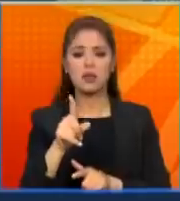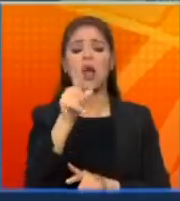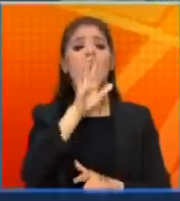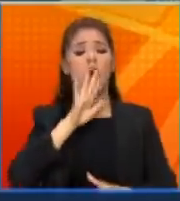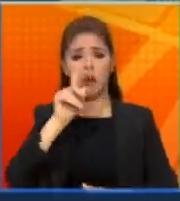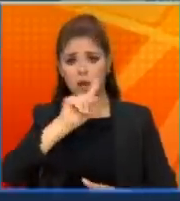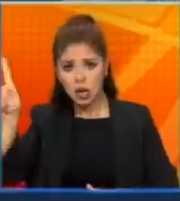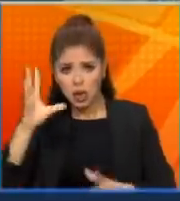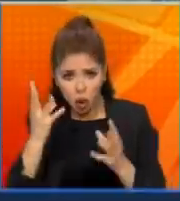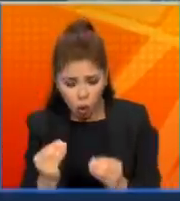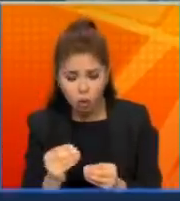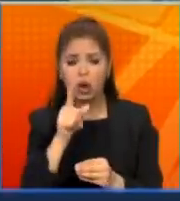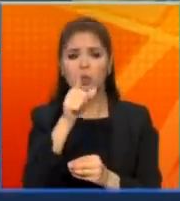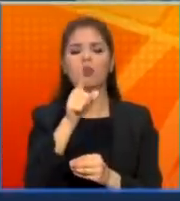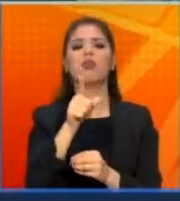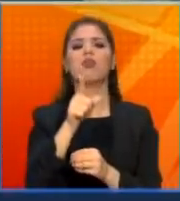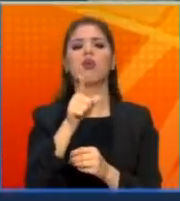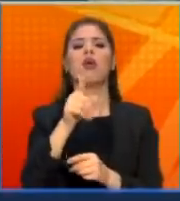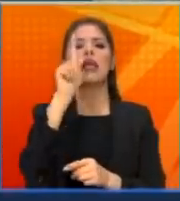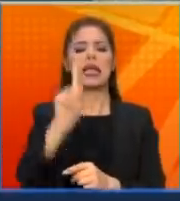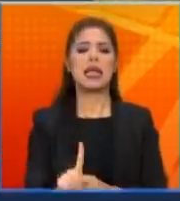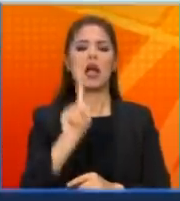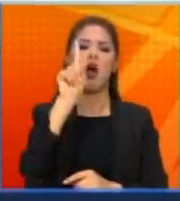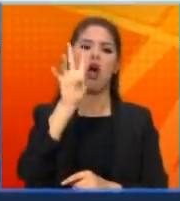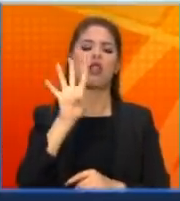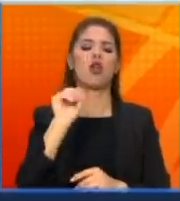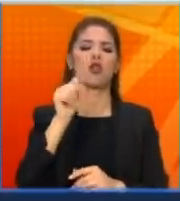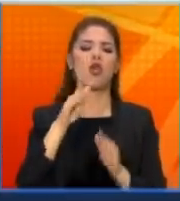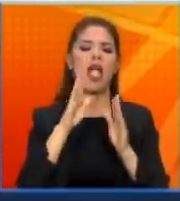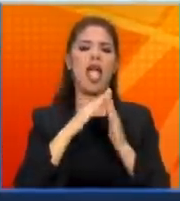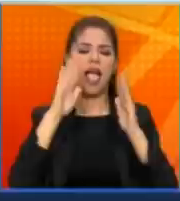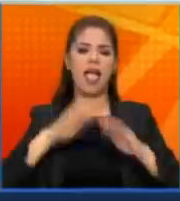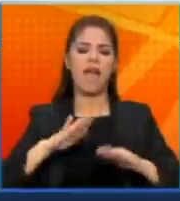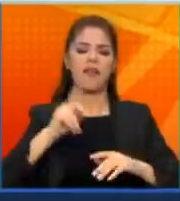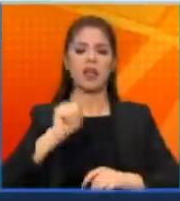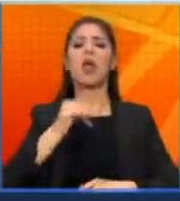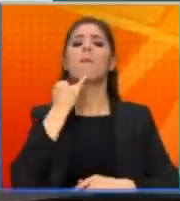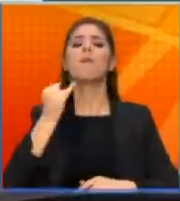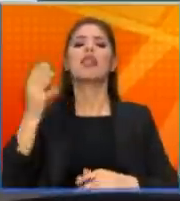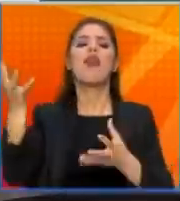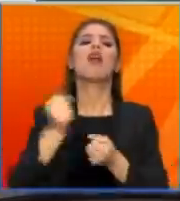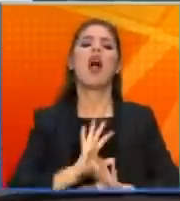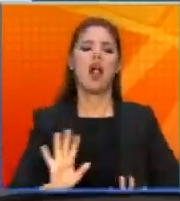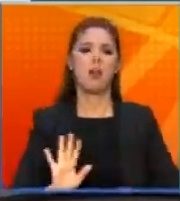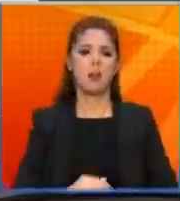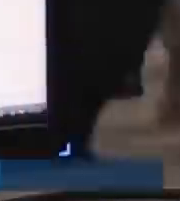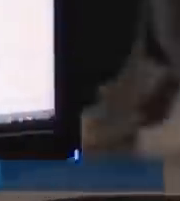Çıktıysanız dönüşte ilk 14 günü evde geçirin ve kendinizi izole edin. Yani ziyaretçi kabul etmeyin.